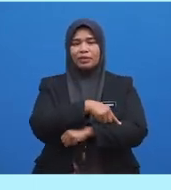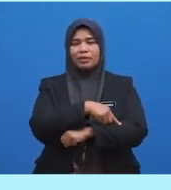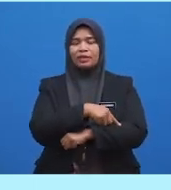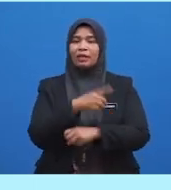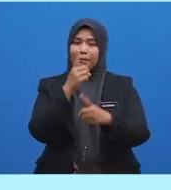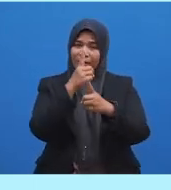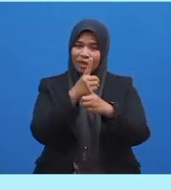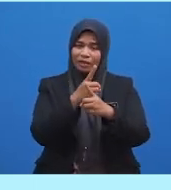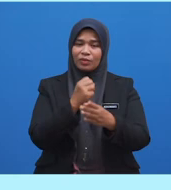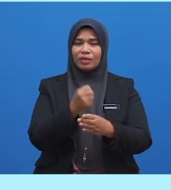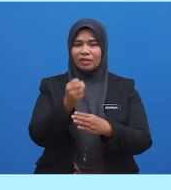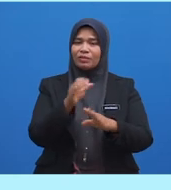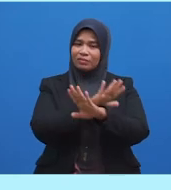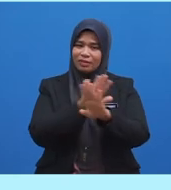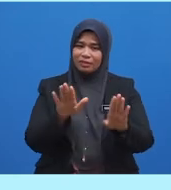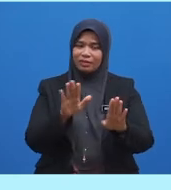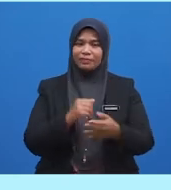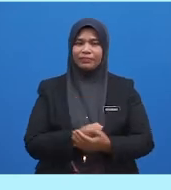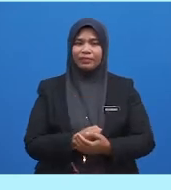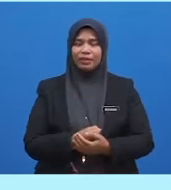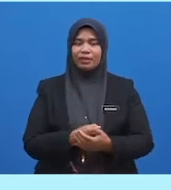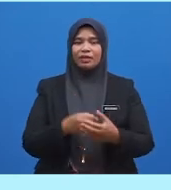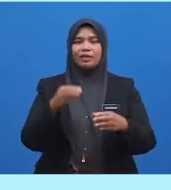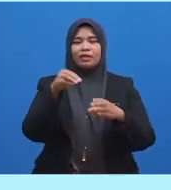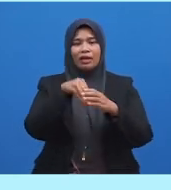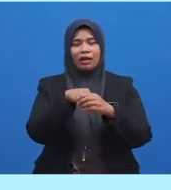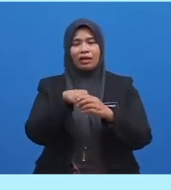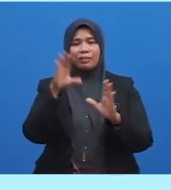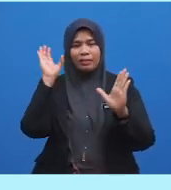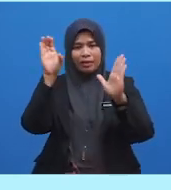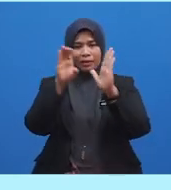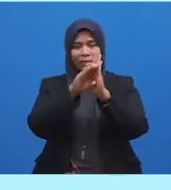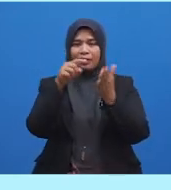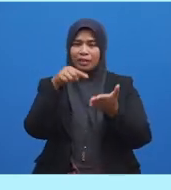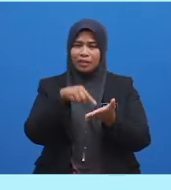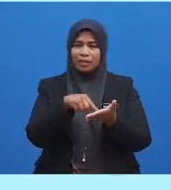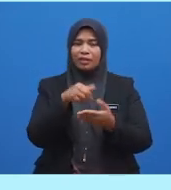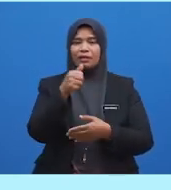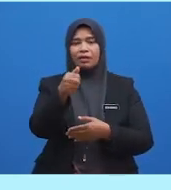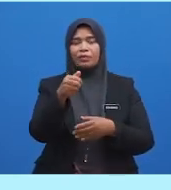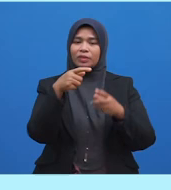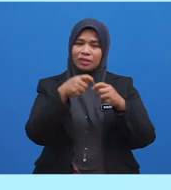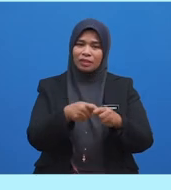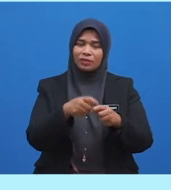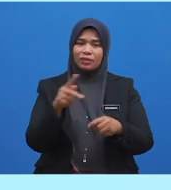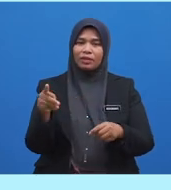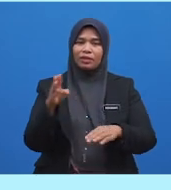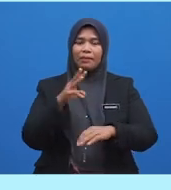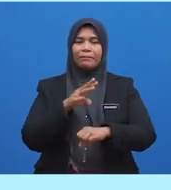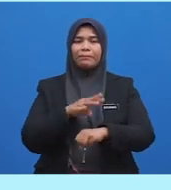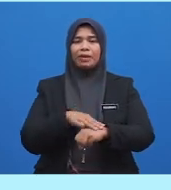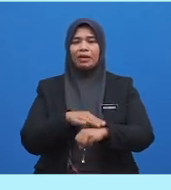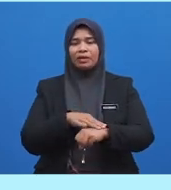betul Atau tidak dalam gambar ini kamu tentukan pada